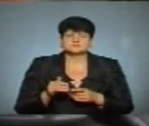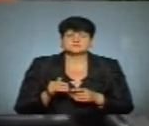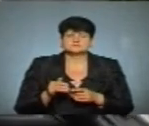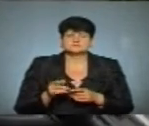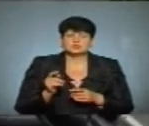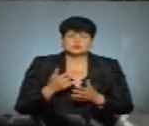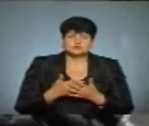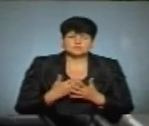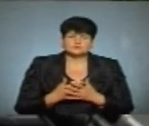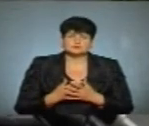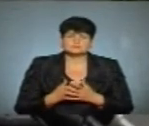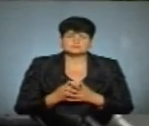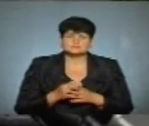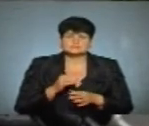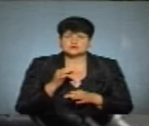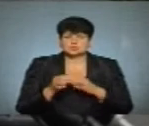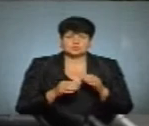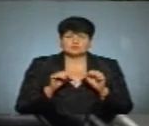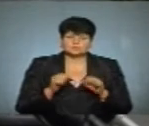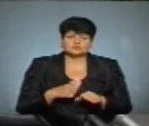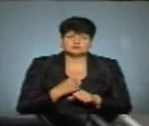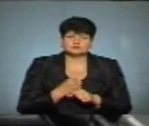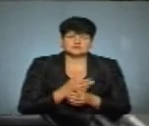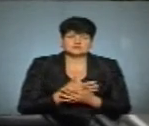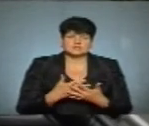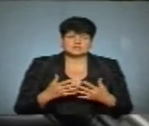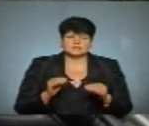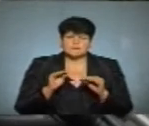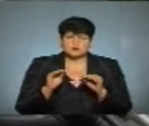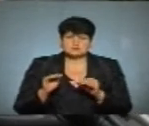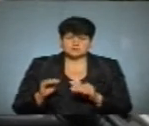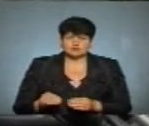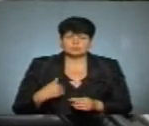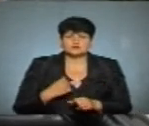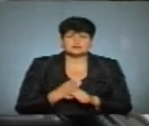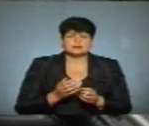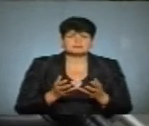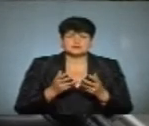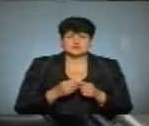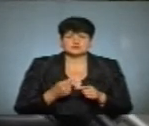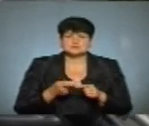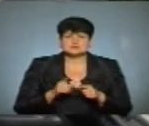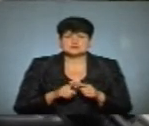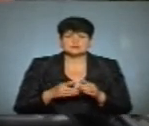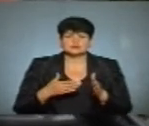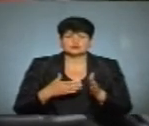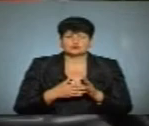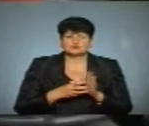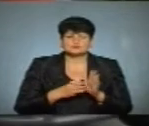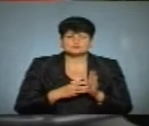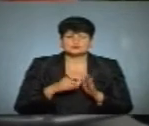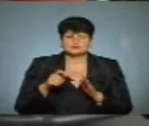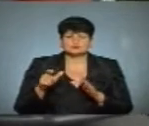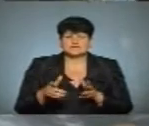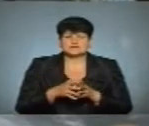Тобто за добу можна зробити декілька постановок. Ми робили під підрахунки, це до 800 чоловік